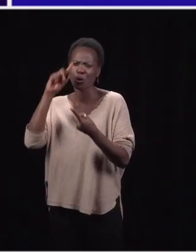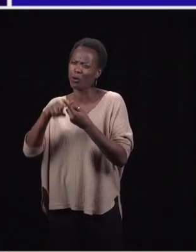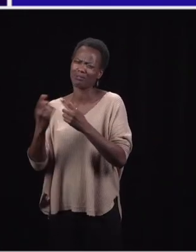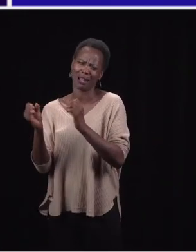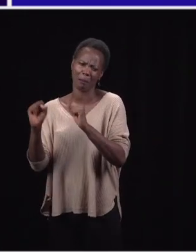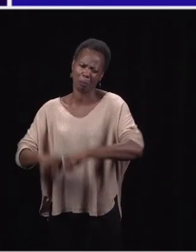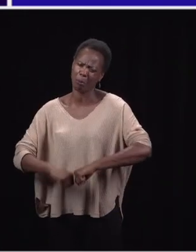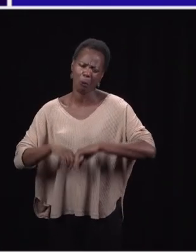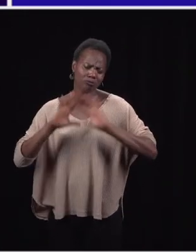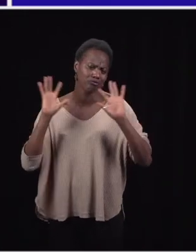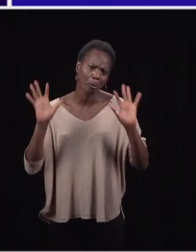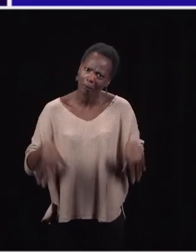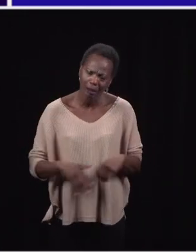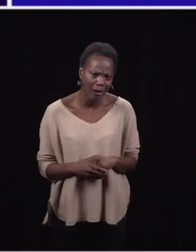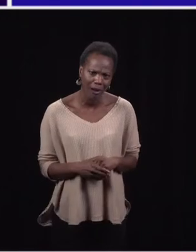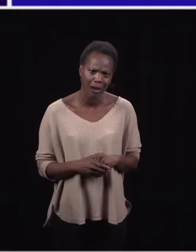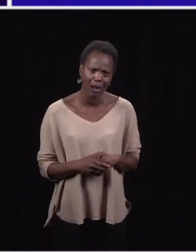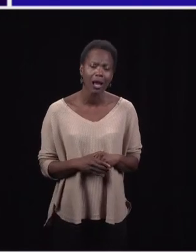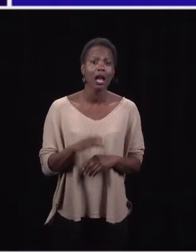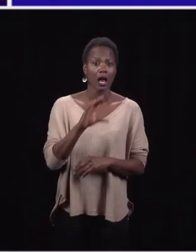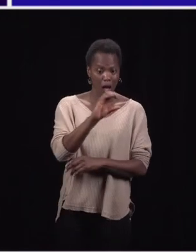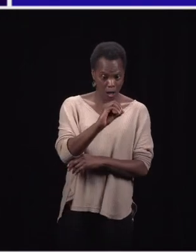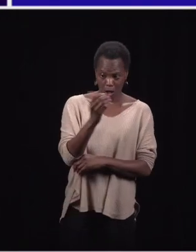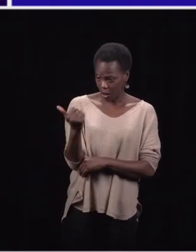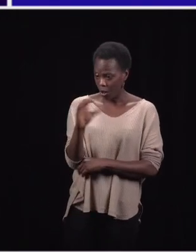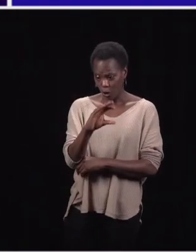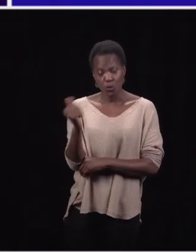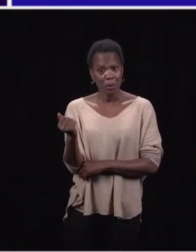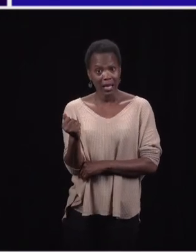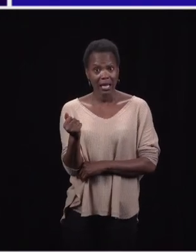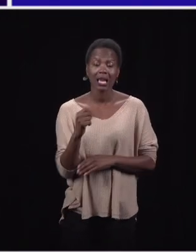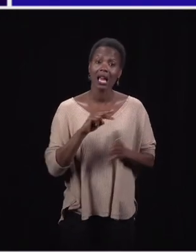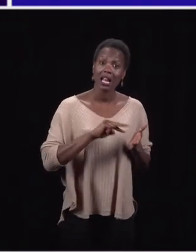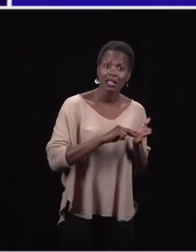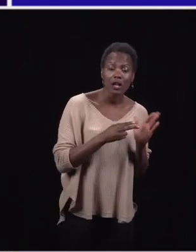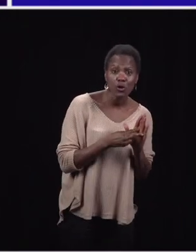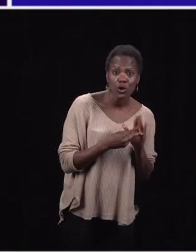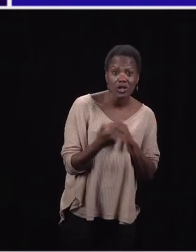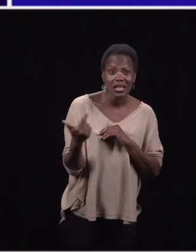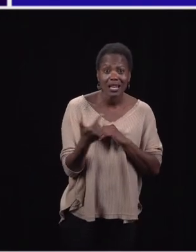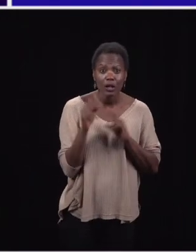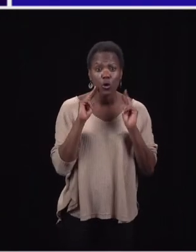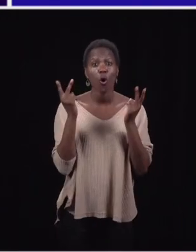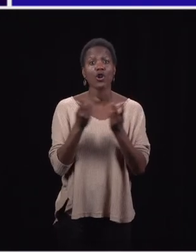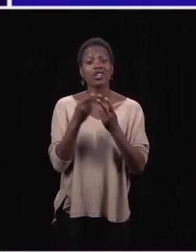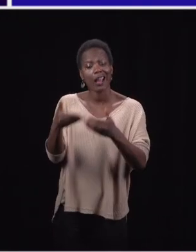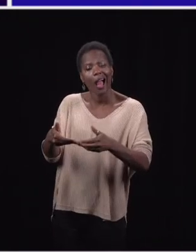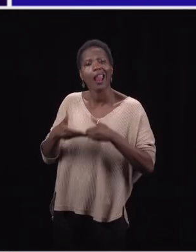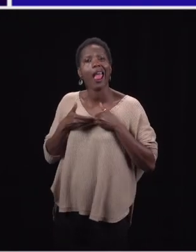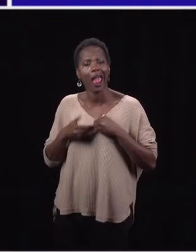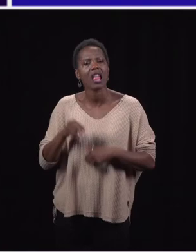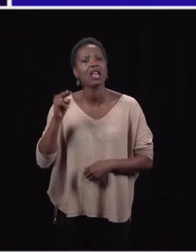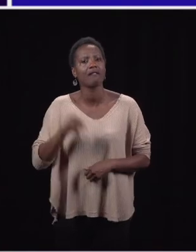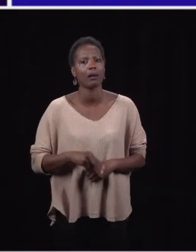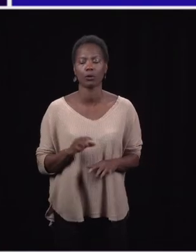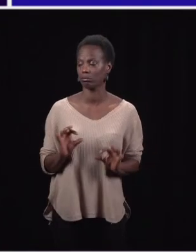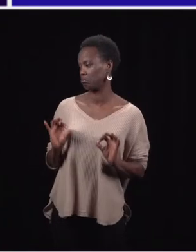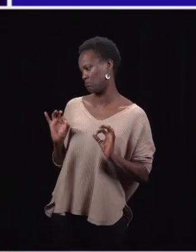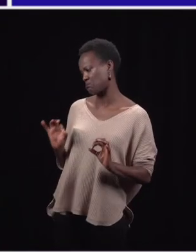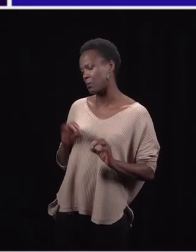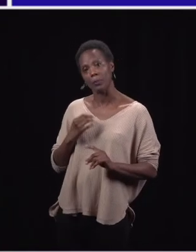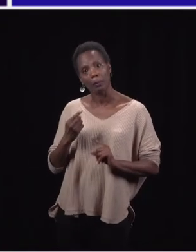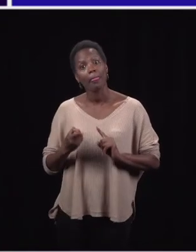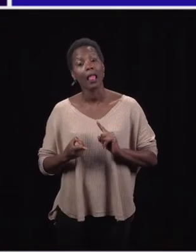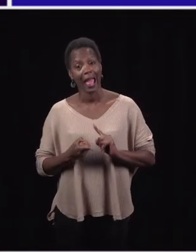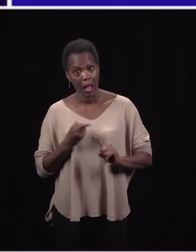je pense que le numérique et la tech en général facilite aussi cela c'est important justement qui est